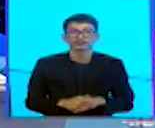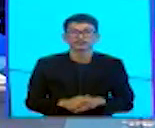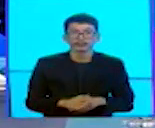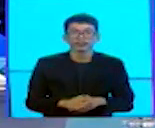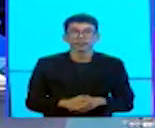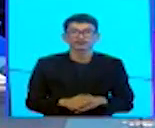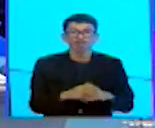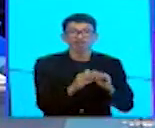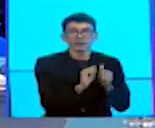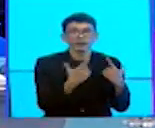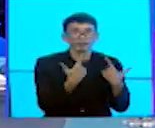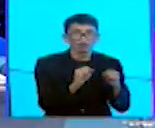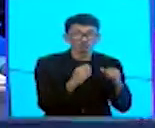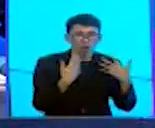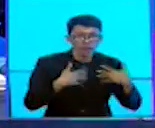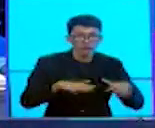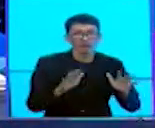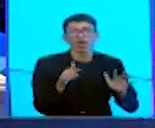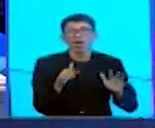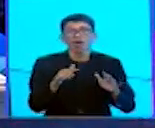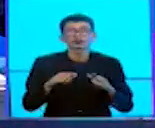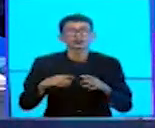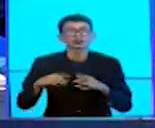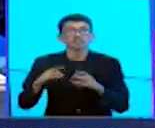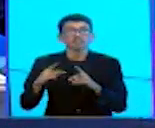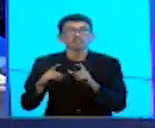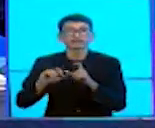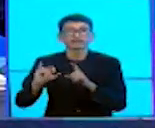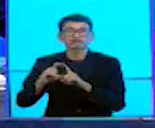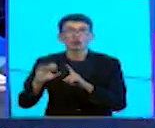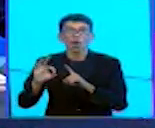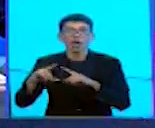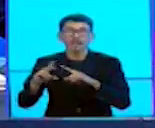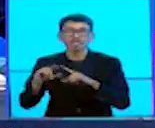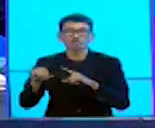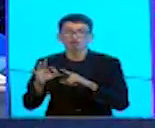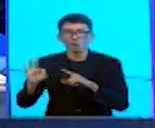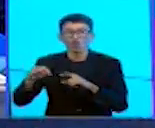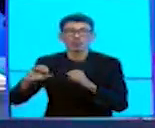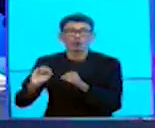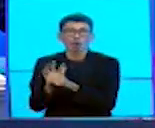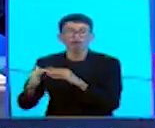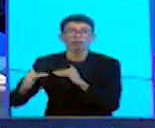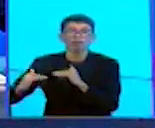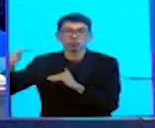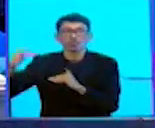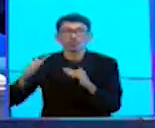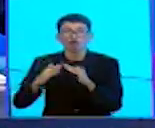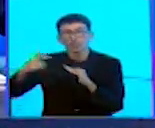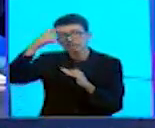Pemirsa, pasca libur lebaran jumlah pasien COVID-19 di Sidoarjo meningkat. Sejumlah rumah sakit rujukan kini mulai terisi oleh